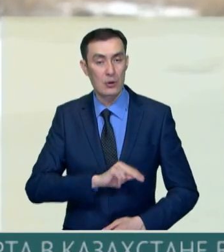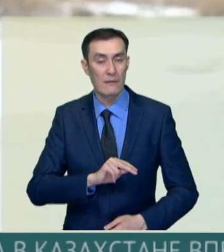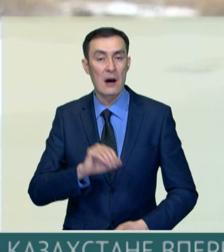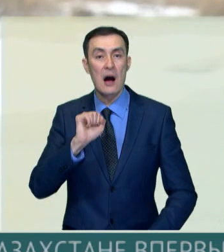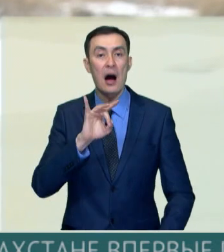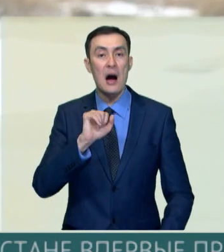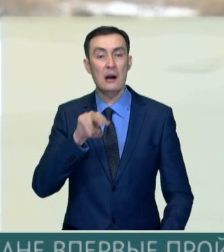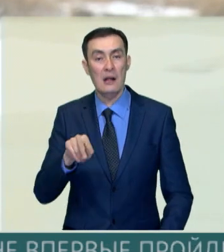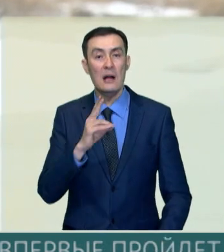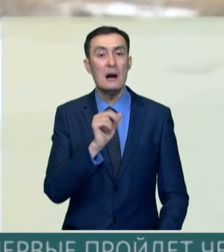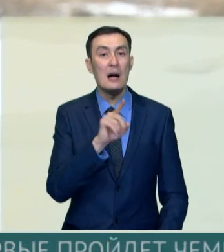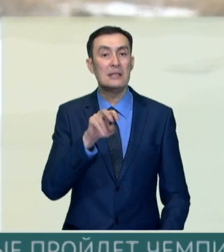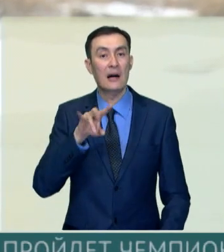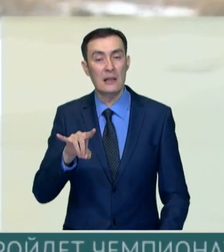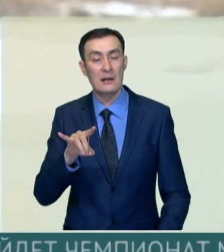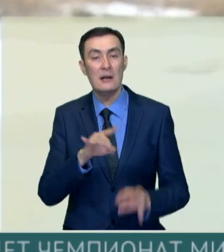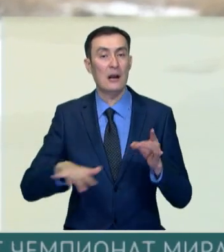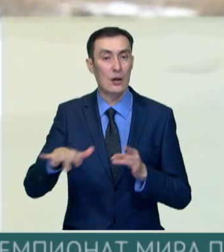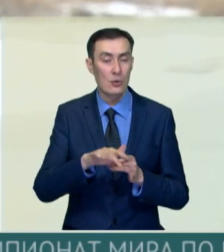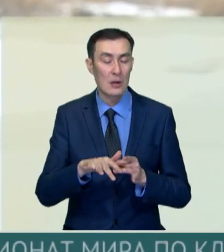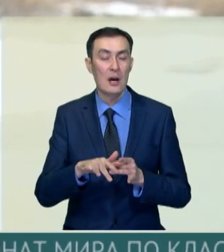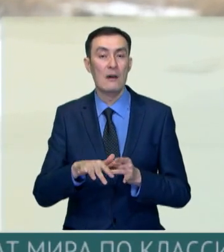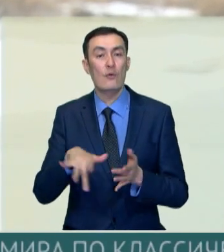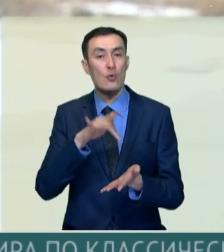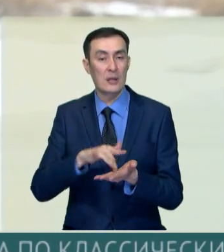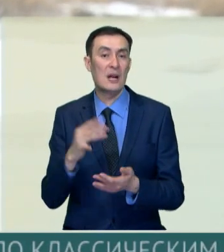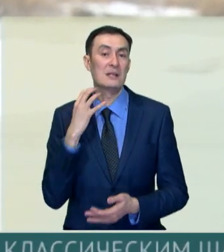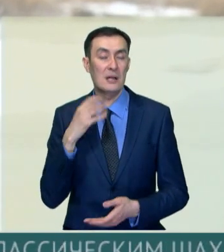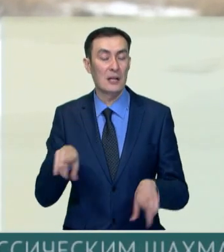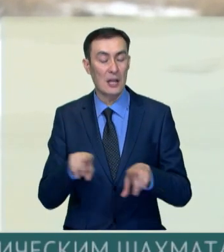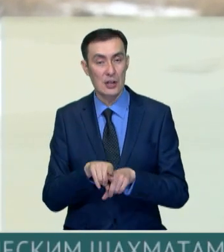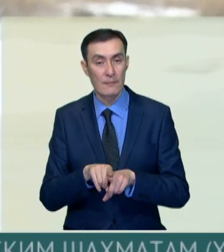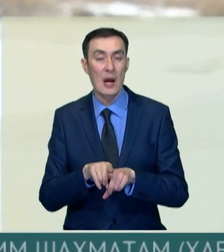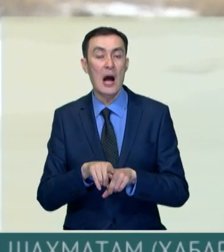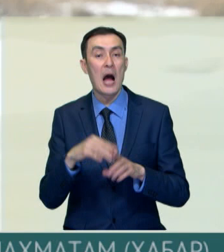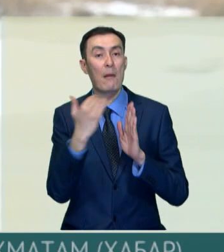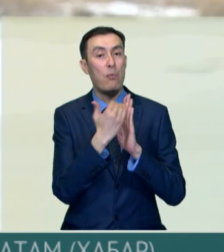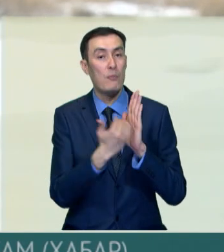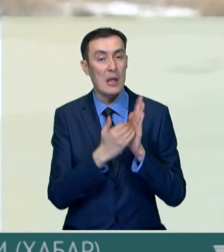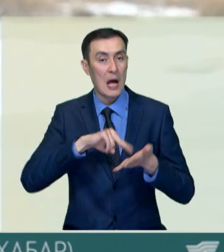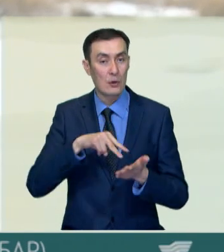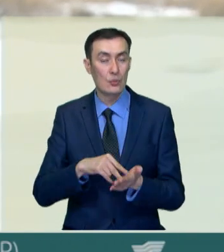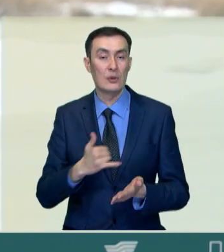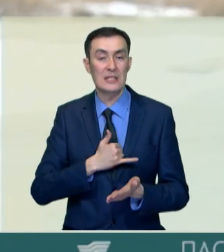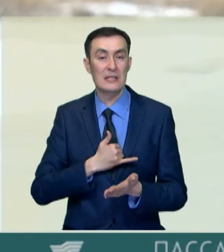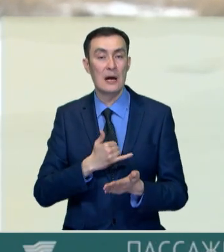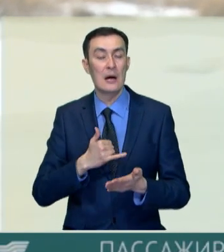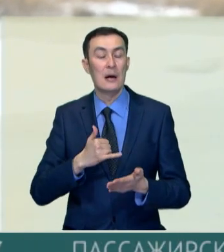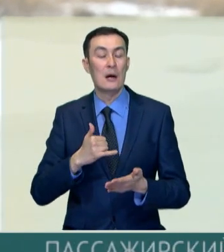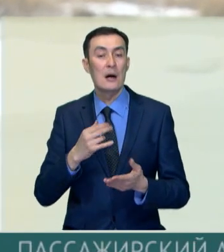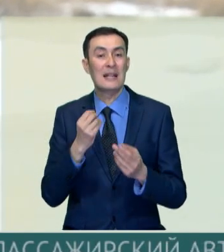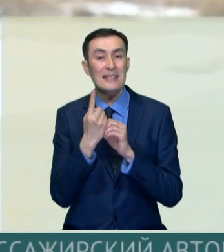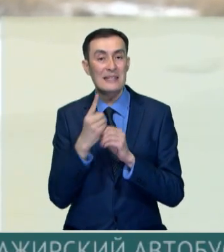Аральском, Казалинском, Жалагашском районе, также в пределах города Кызылорды. А по дорожной карте из предусмотренных